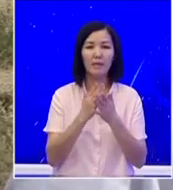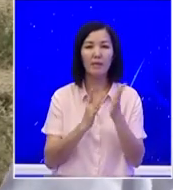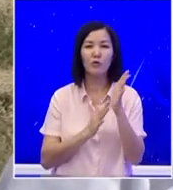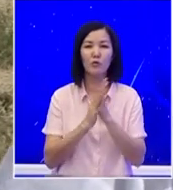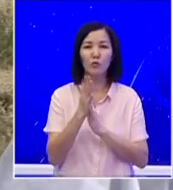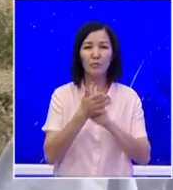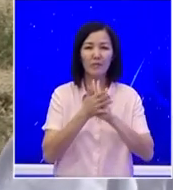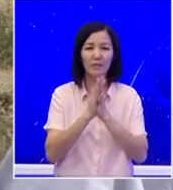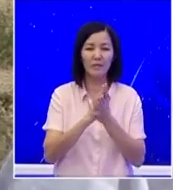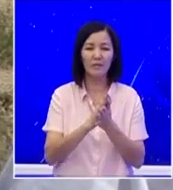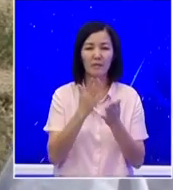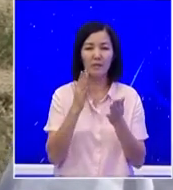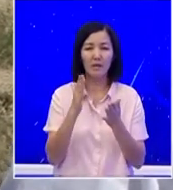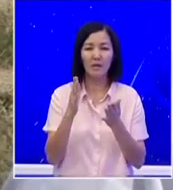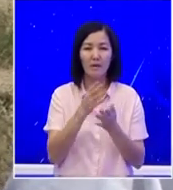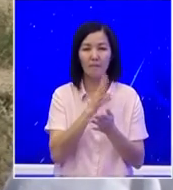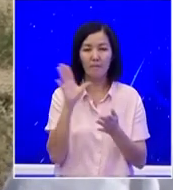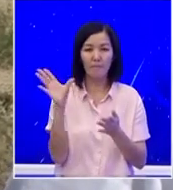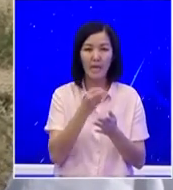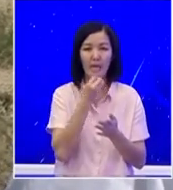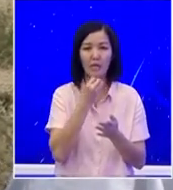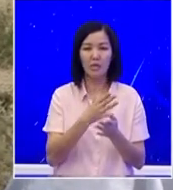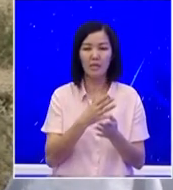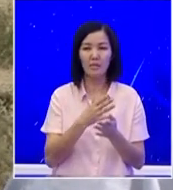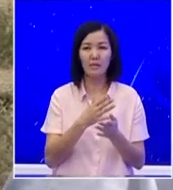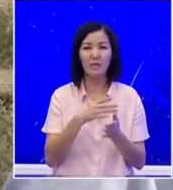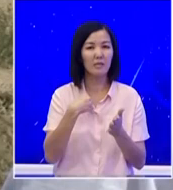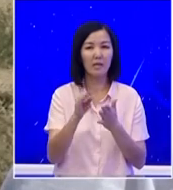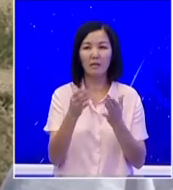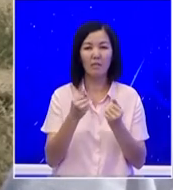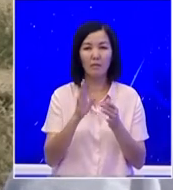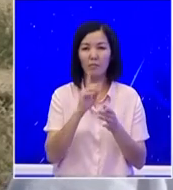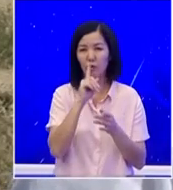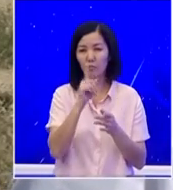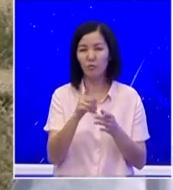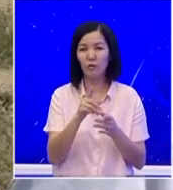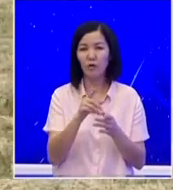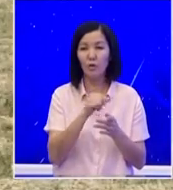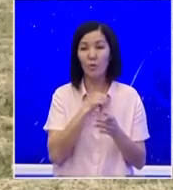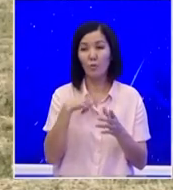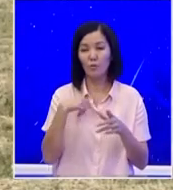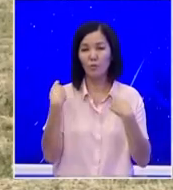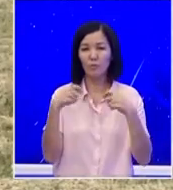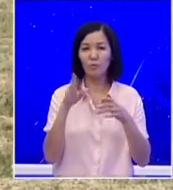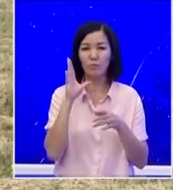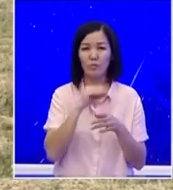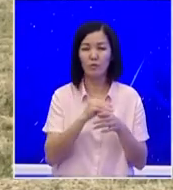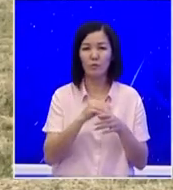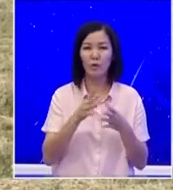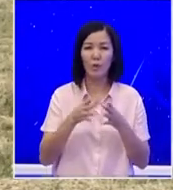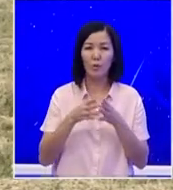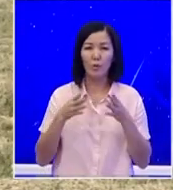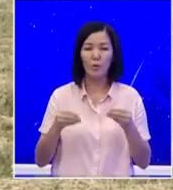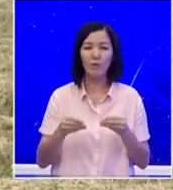шықты. Сондықтан басқа аудандардан аламыз деп ойламаймыз. Өзіміз енді біреуге бермесек, биыл көктемгі дала жұмыстарына